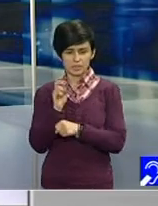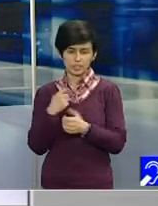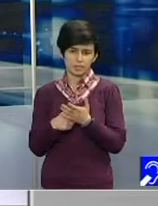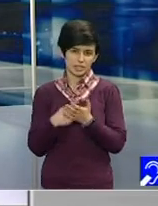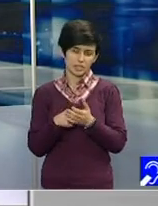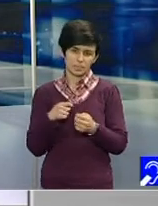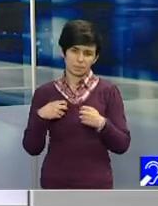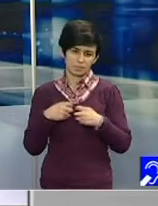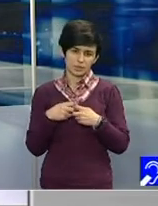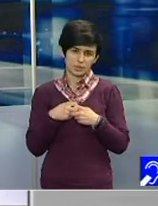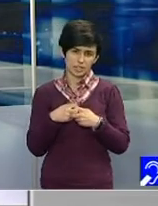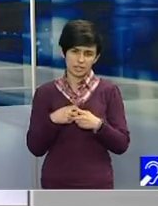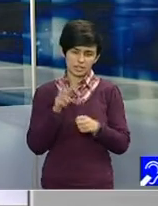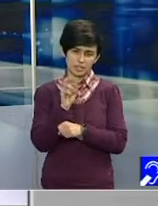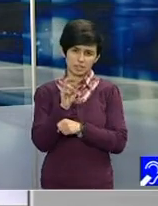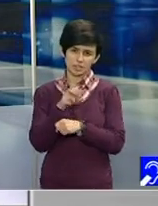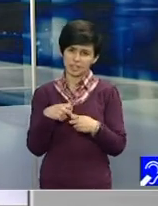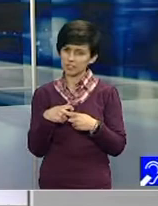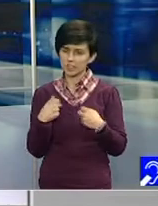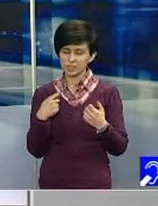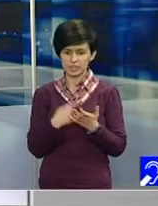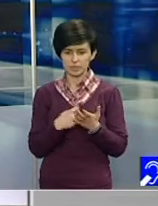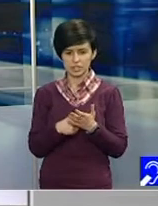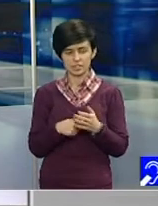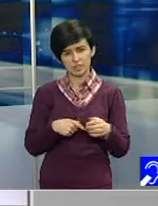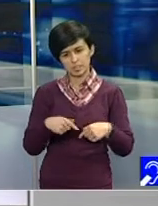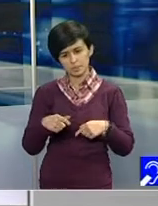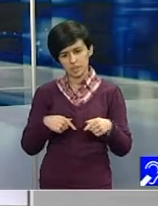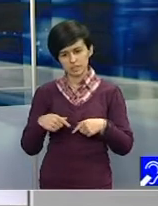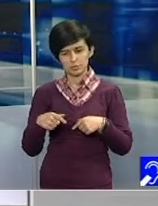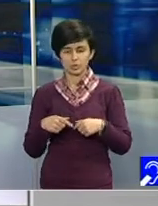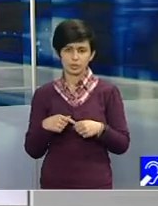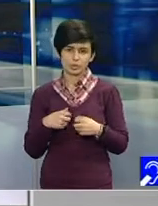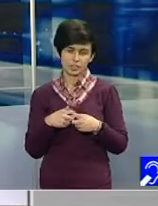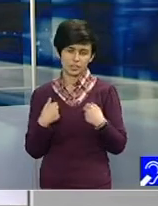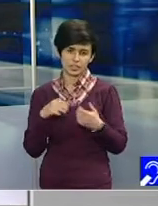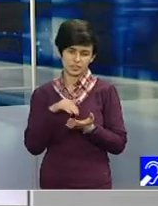să-și plătească transportul sau să plătească foarte puțin din el, fără să fie